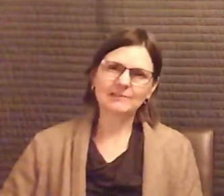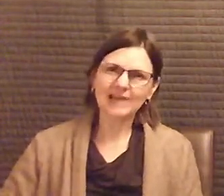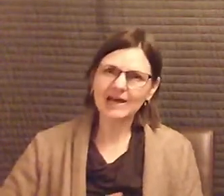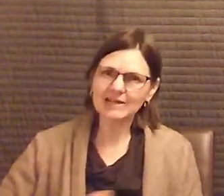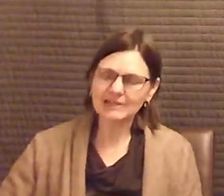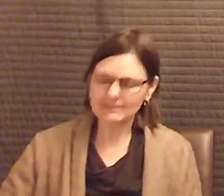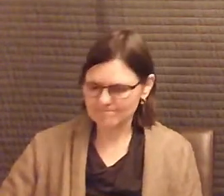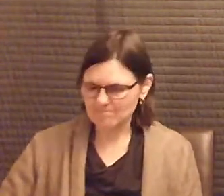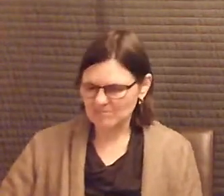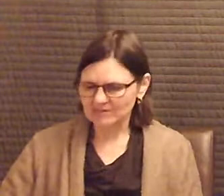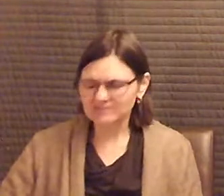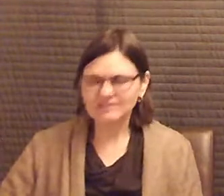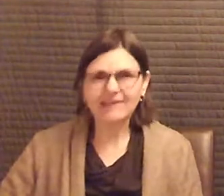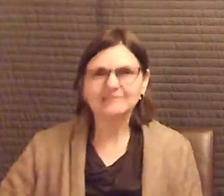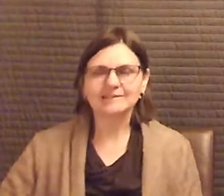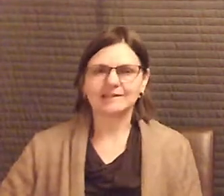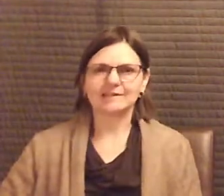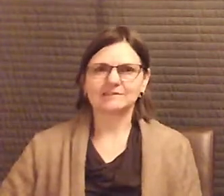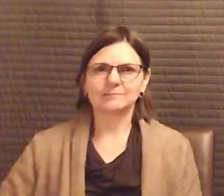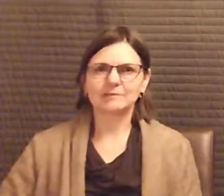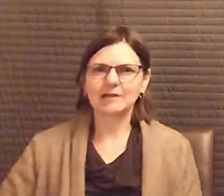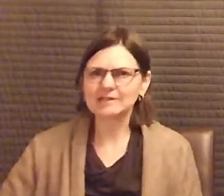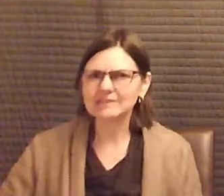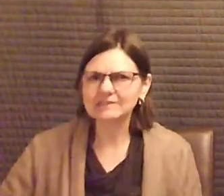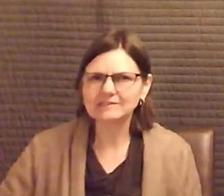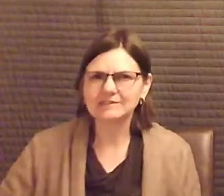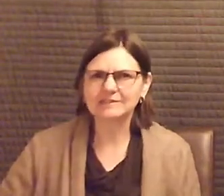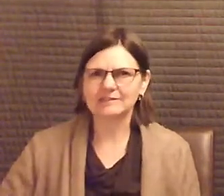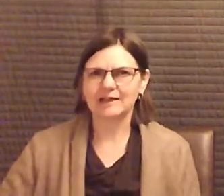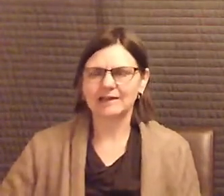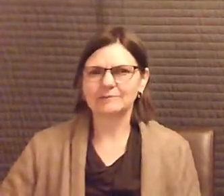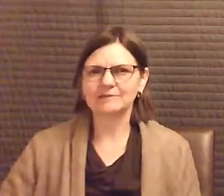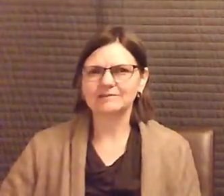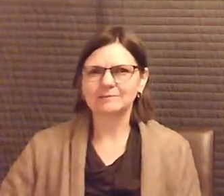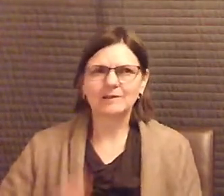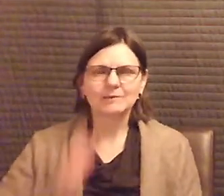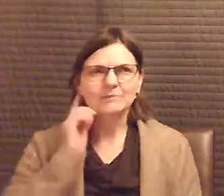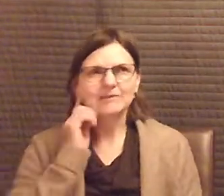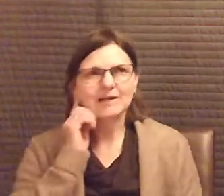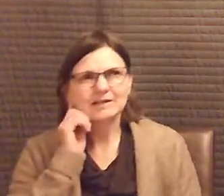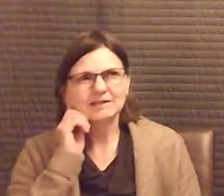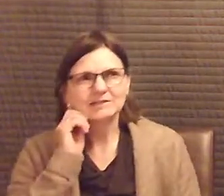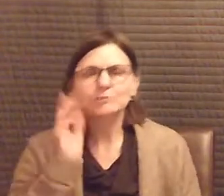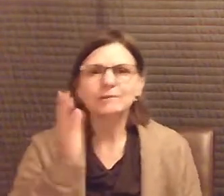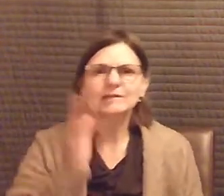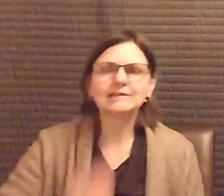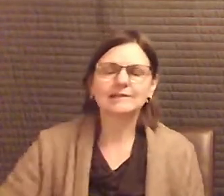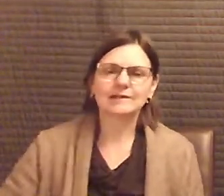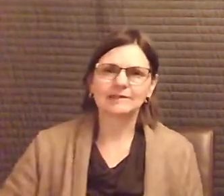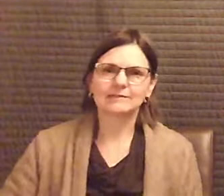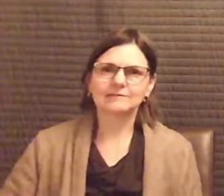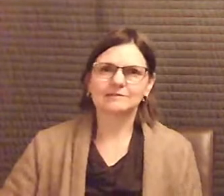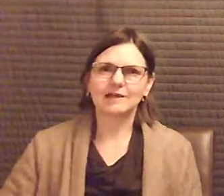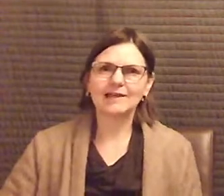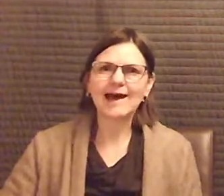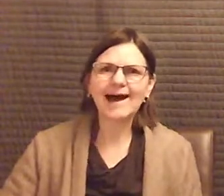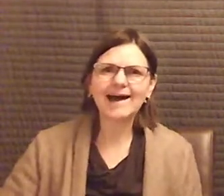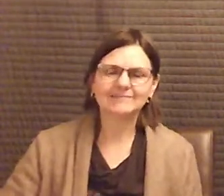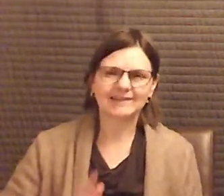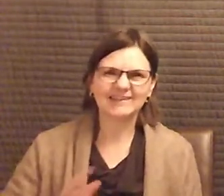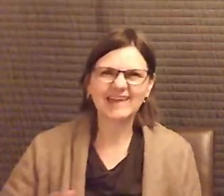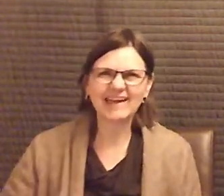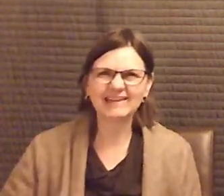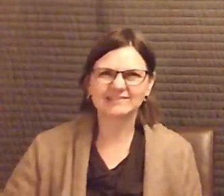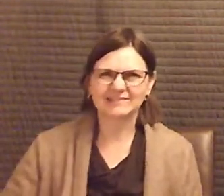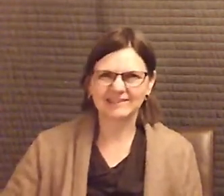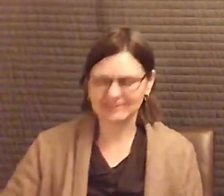met alle strijd die dat is met alle crisis die er zijn met met alle rebellie die er is alle haat